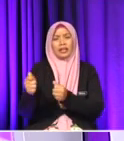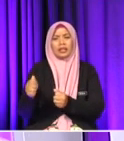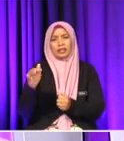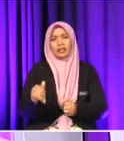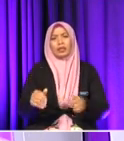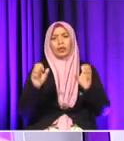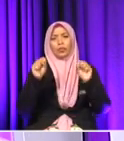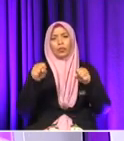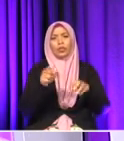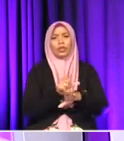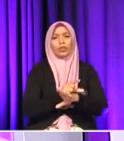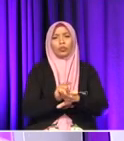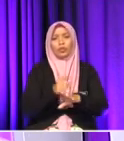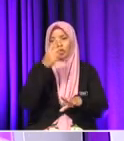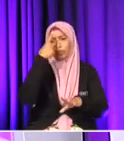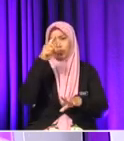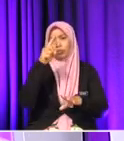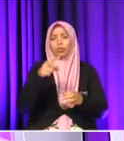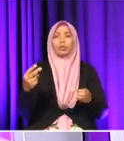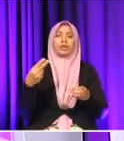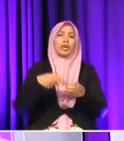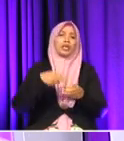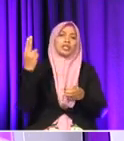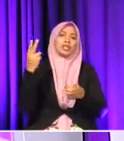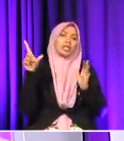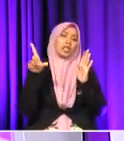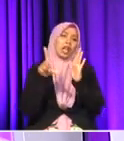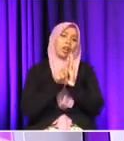digunakan untuk menghasilkan logo ini